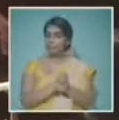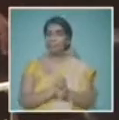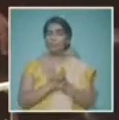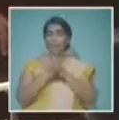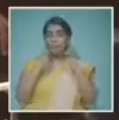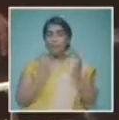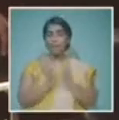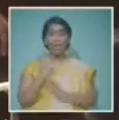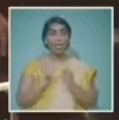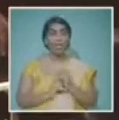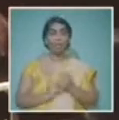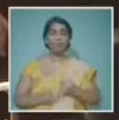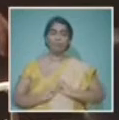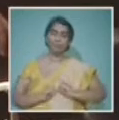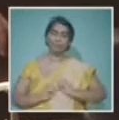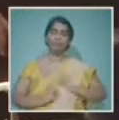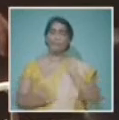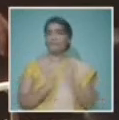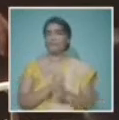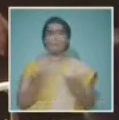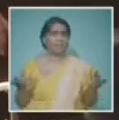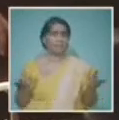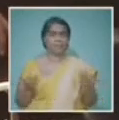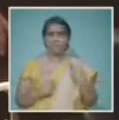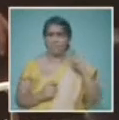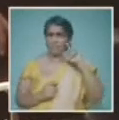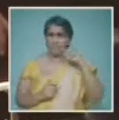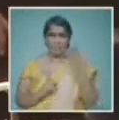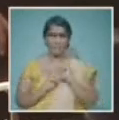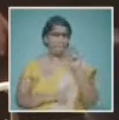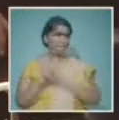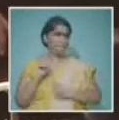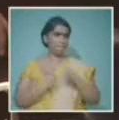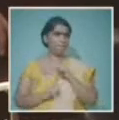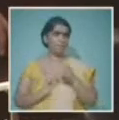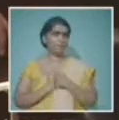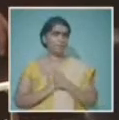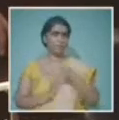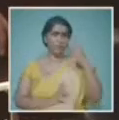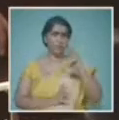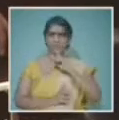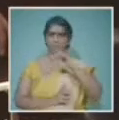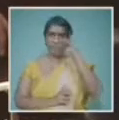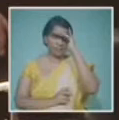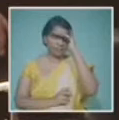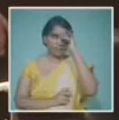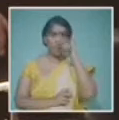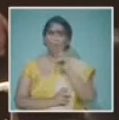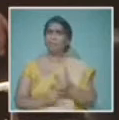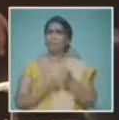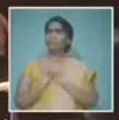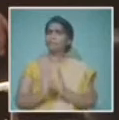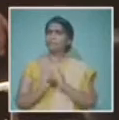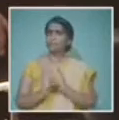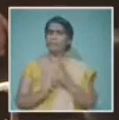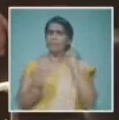අයගේ ඇමතිකම් වෙනස් වෙලා නැති බව. ඉතින් මන් දන්නේ මේ පාර්ලිමේන්තුව ගරු නියෝජ්‍ය කතානායකතුමනි, එකම